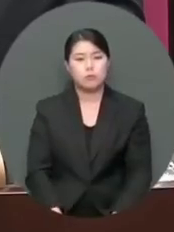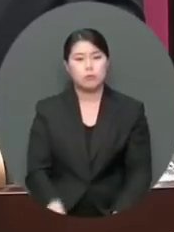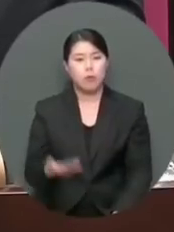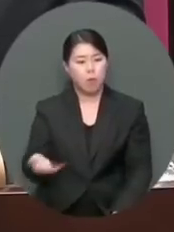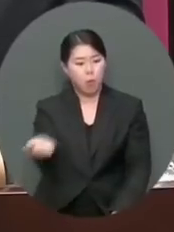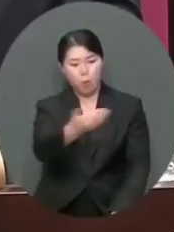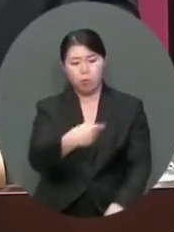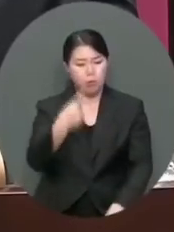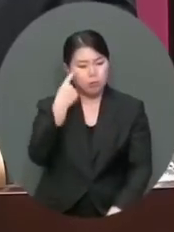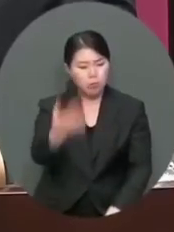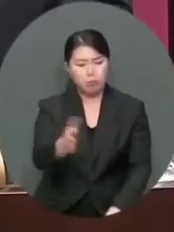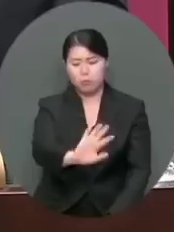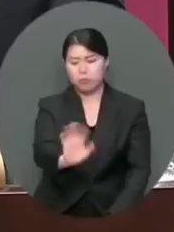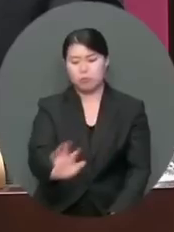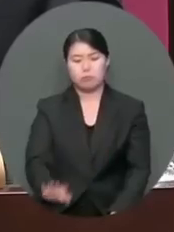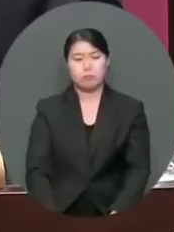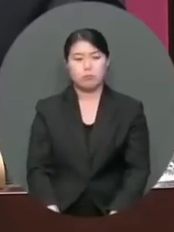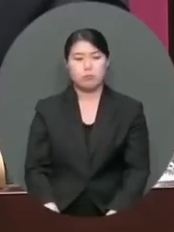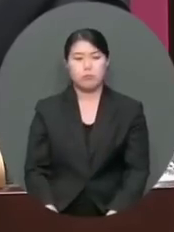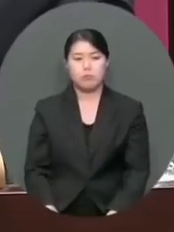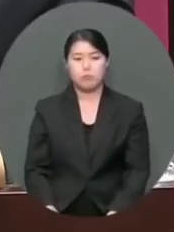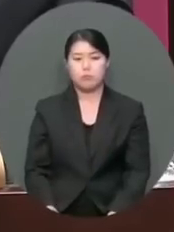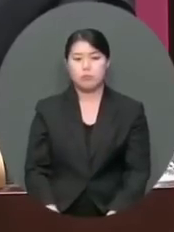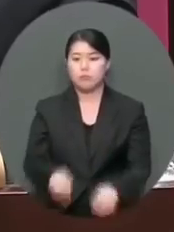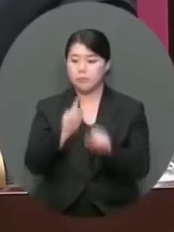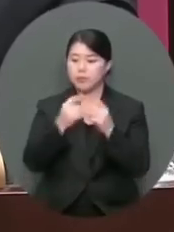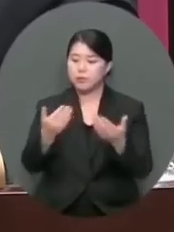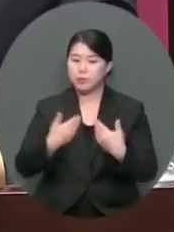분들한테 답변을 하게 되어 있지는 않은 것 같습니다. 예, 말씀해